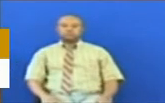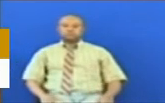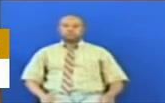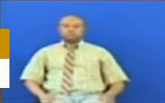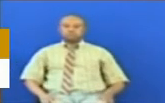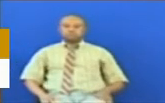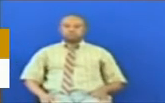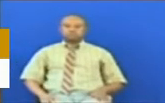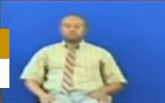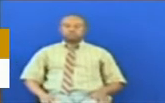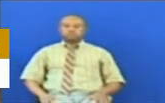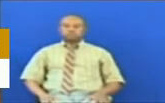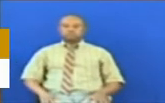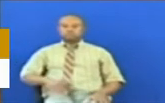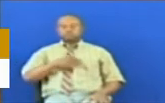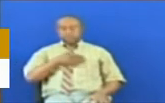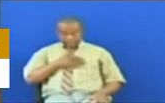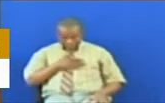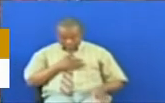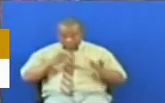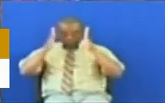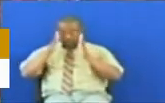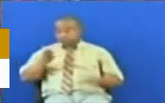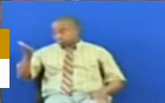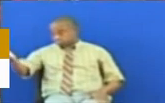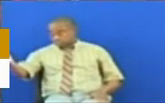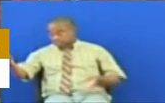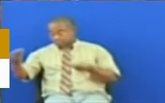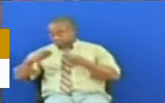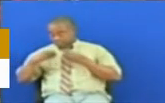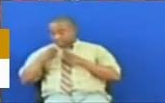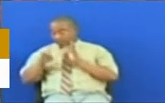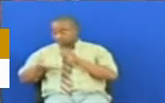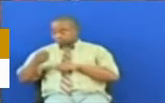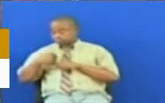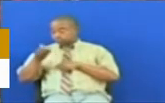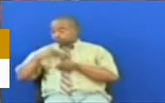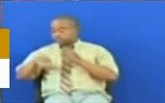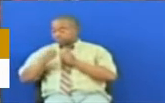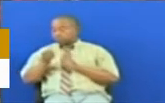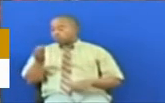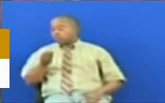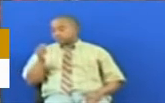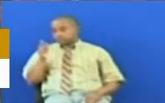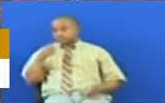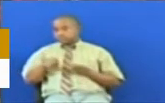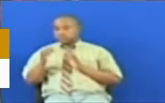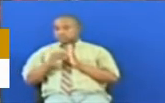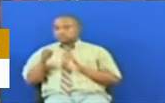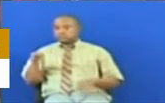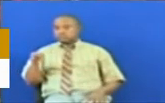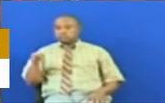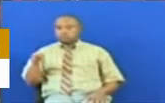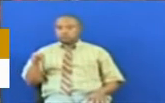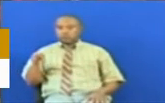Asante Mheshimiwa Spika kwa kunipa nafasi hii nami kuchangia machache katika sheria hii ambayo inaweka